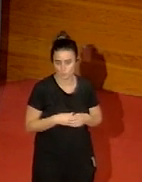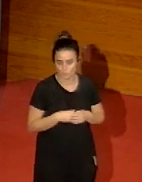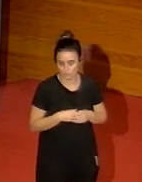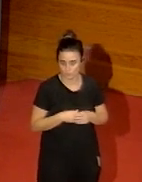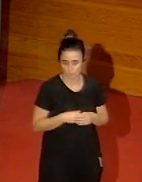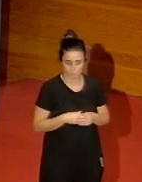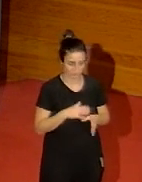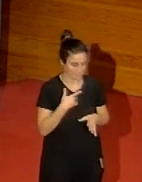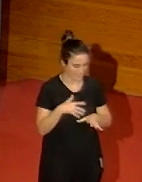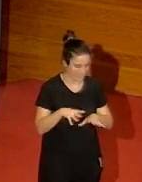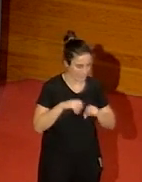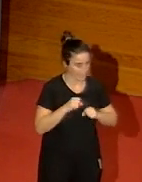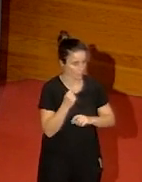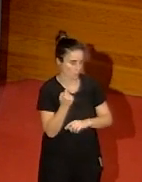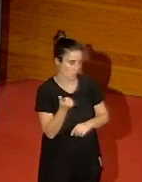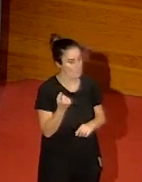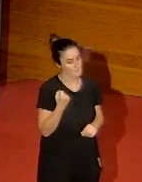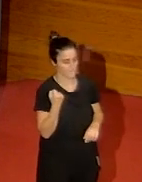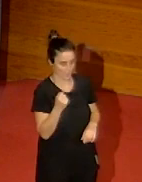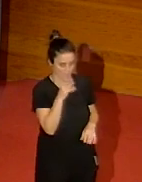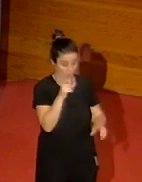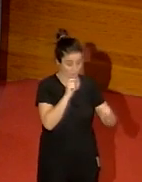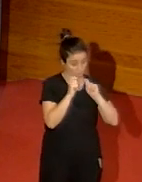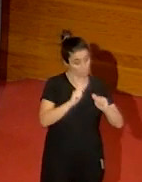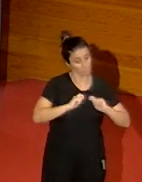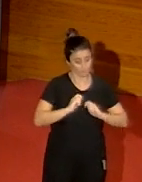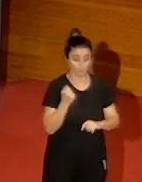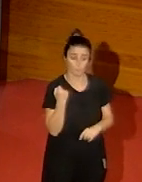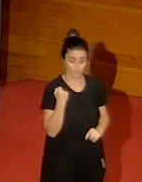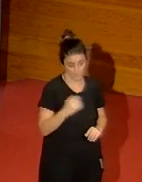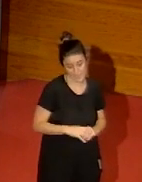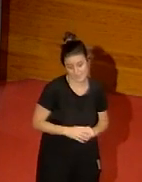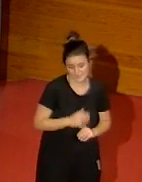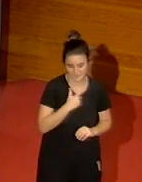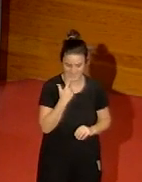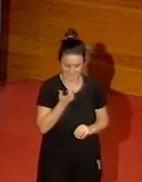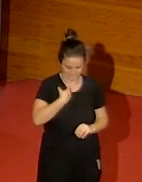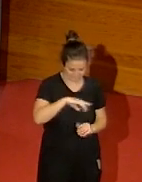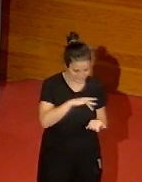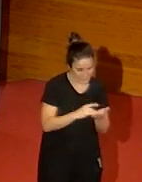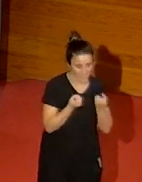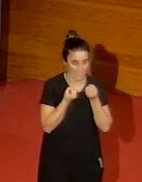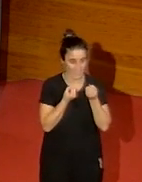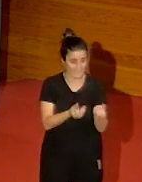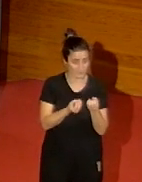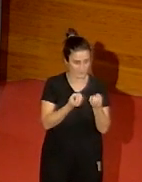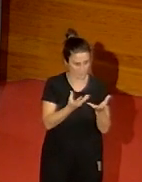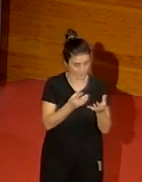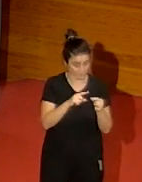izan, ez? Kazetaritzak boterea ematen digu. Guk informazio bat egiten dugunean horrek iritzi publikoan